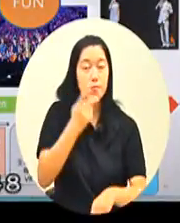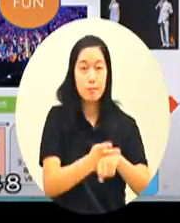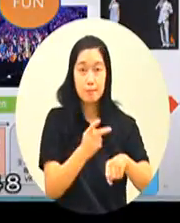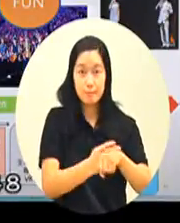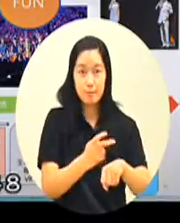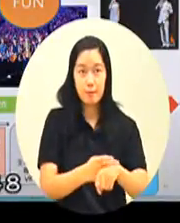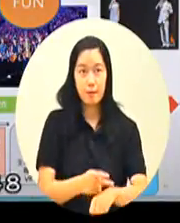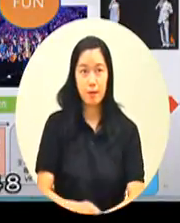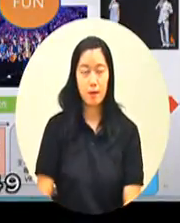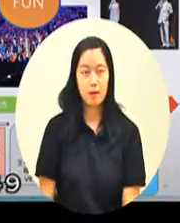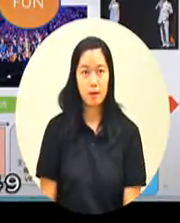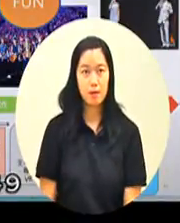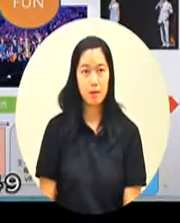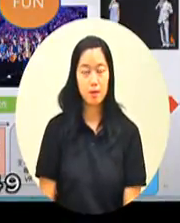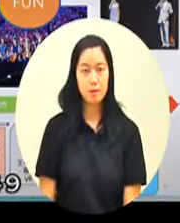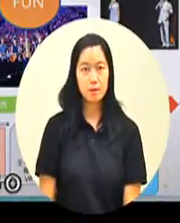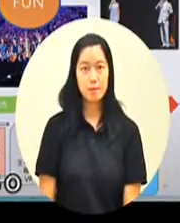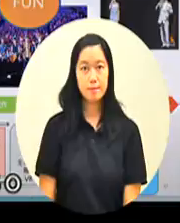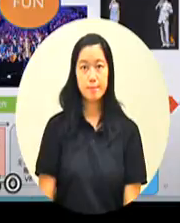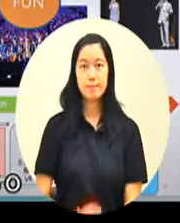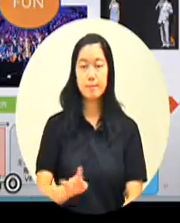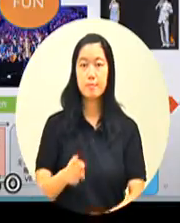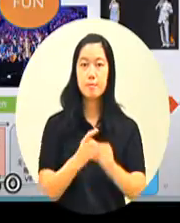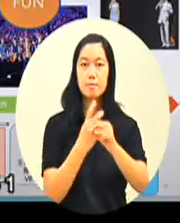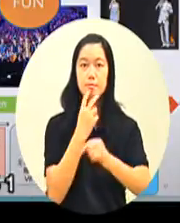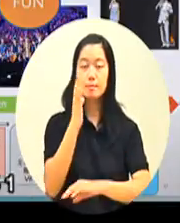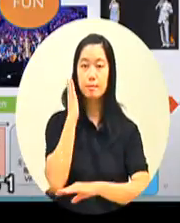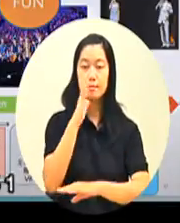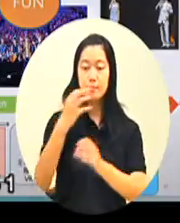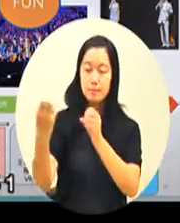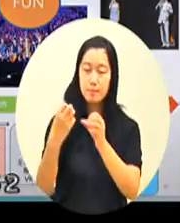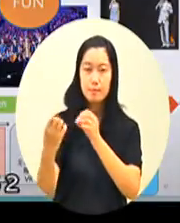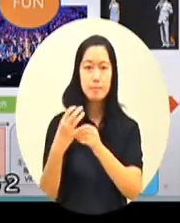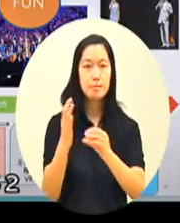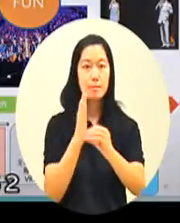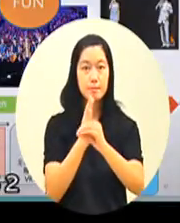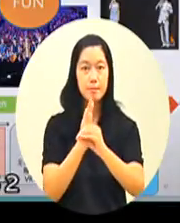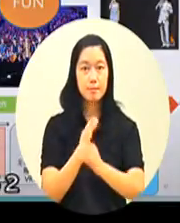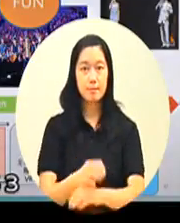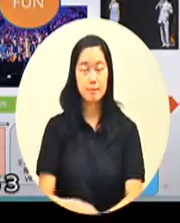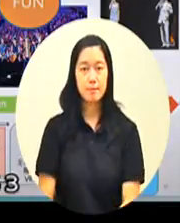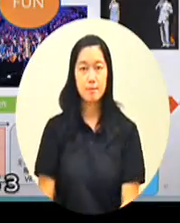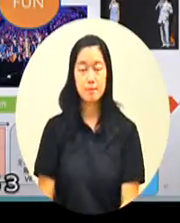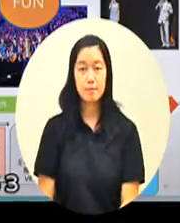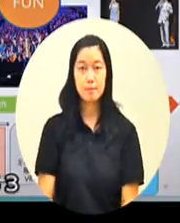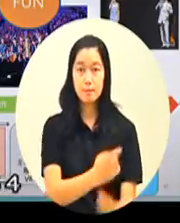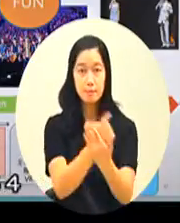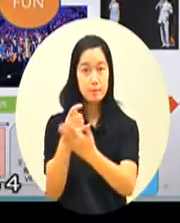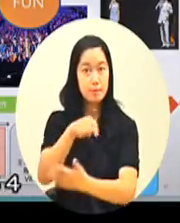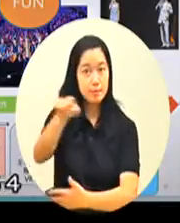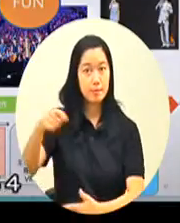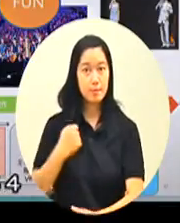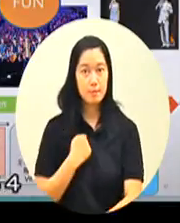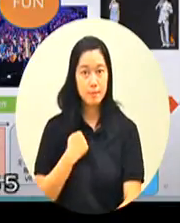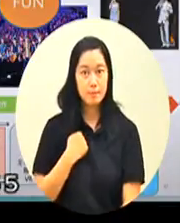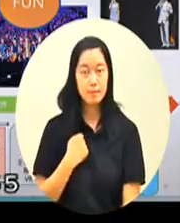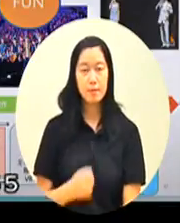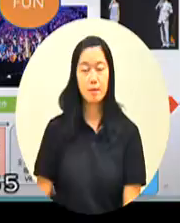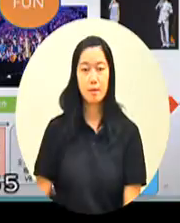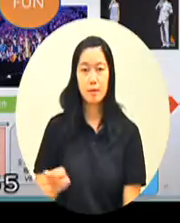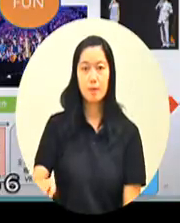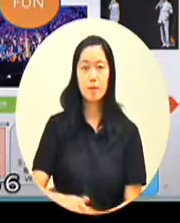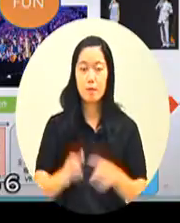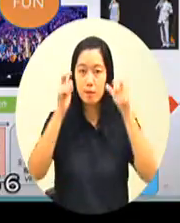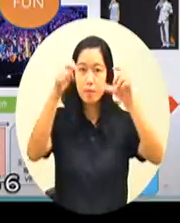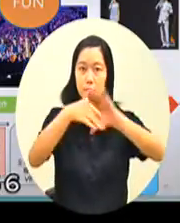分呢正在跟中央的部会做沟通跟讨论。我们 大家都知道，就是说高雄的文创